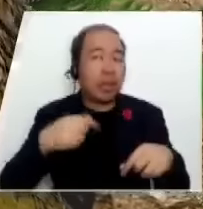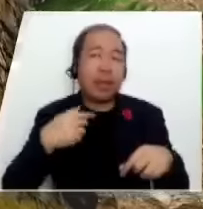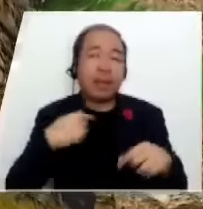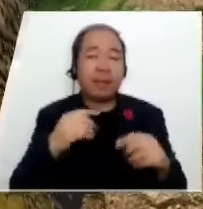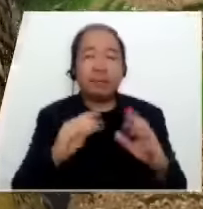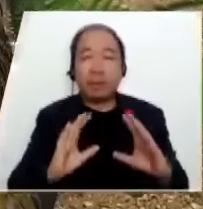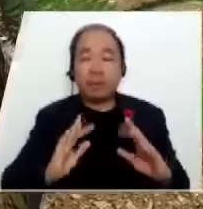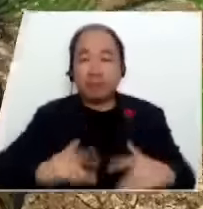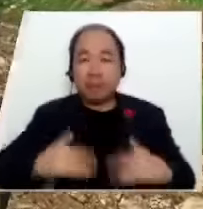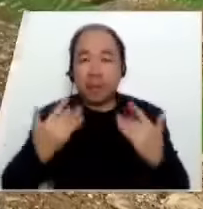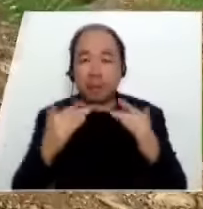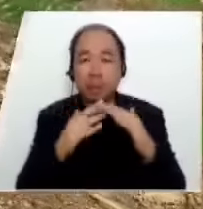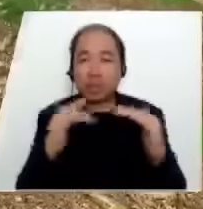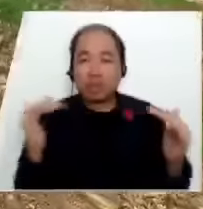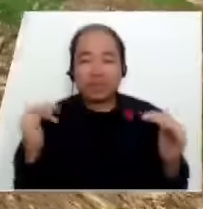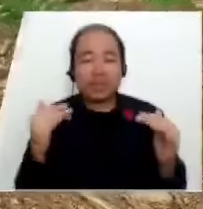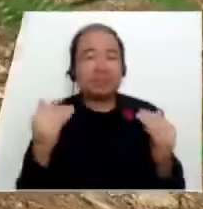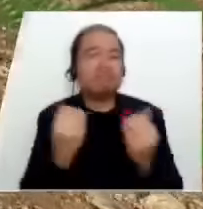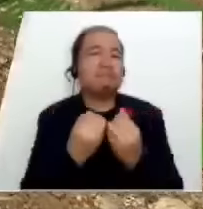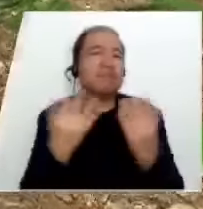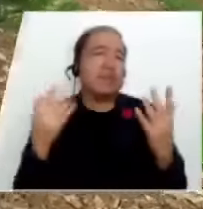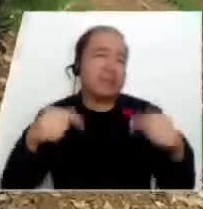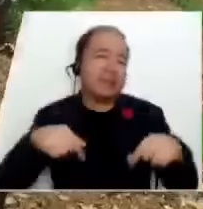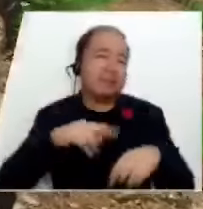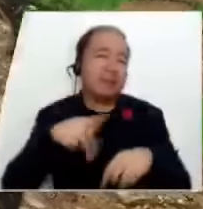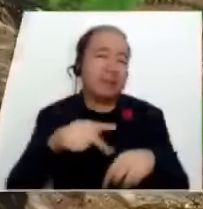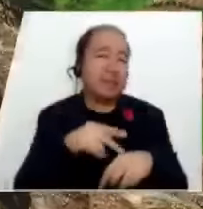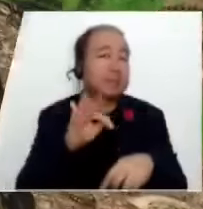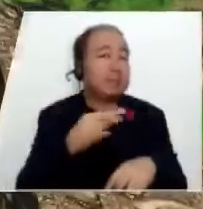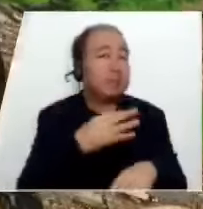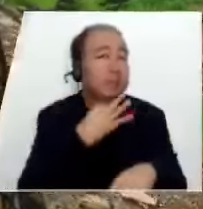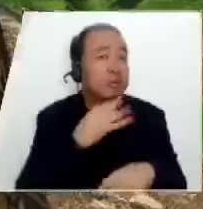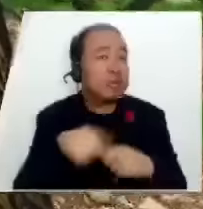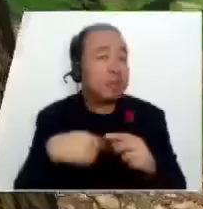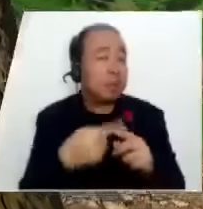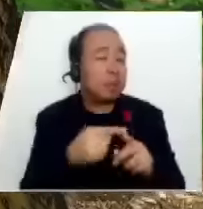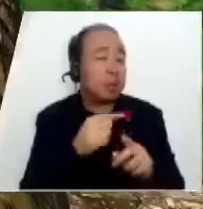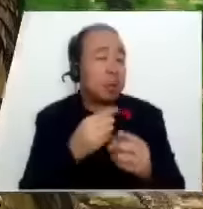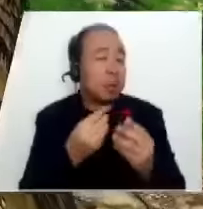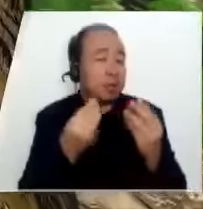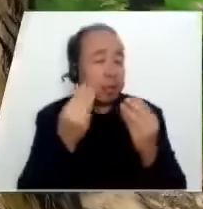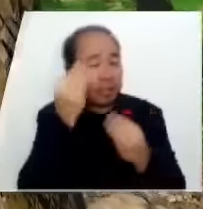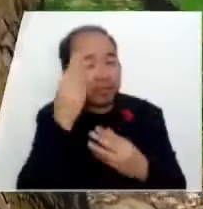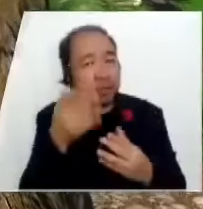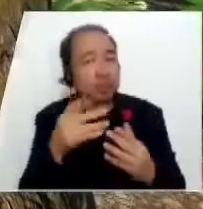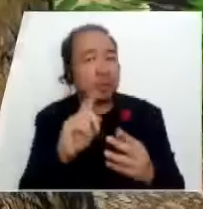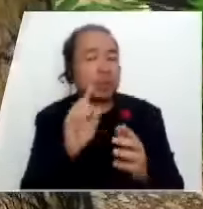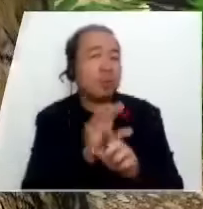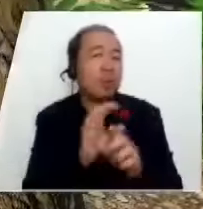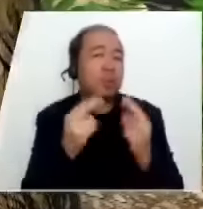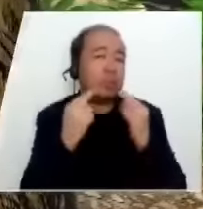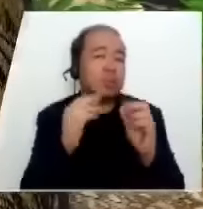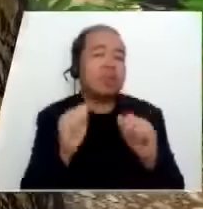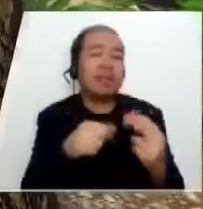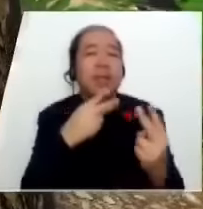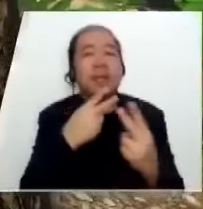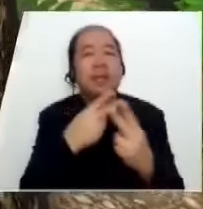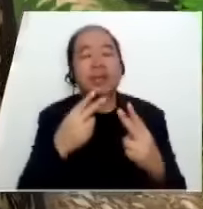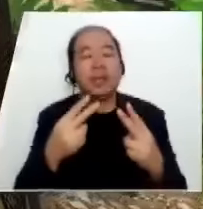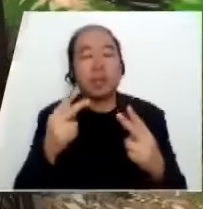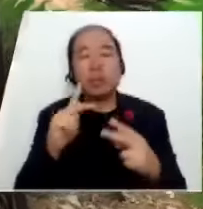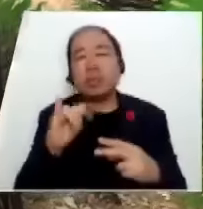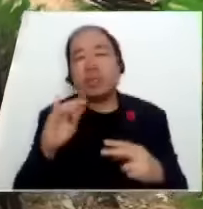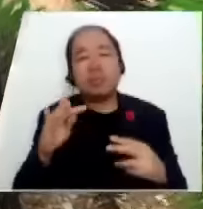bansa. Samantala, para malaman ang trivia sa likod ng viral na balita, i-post o i-comment lang hashtag Kuya Kim. Ano na?